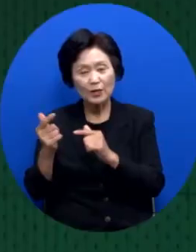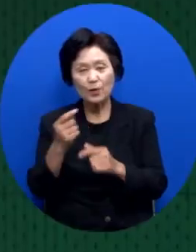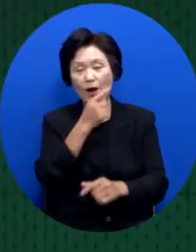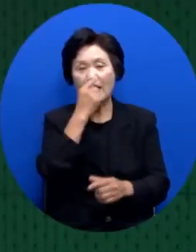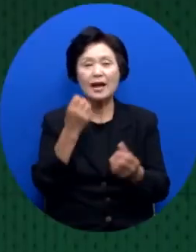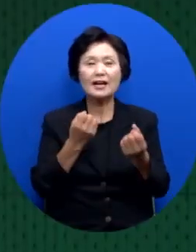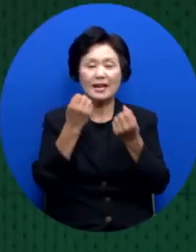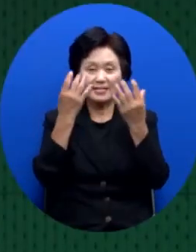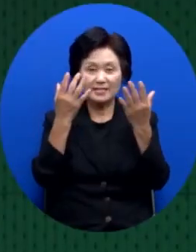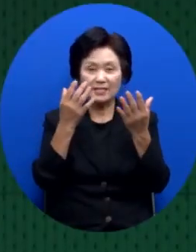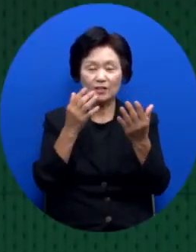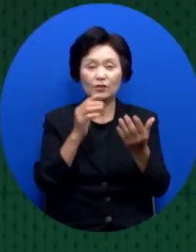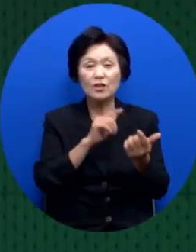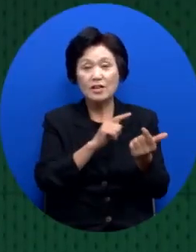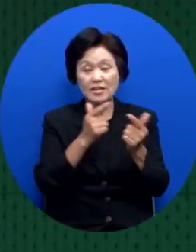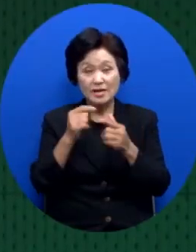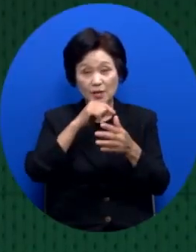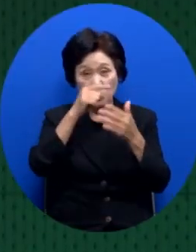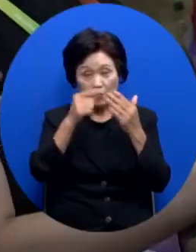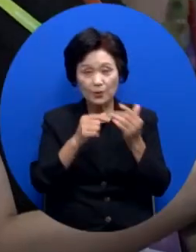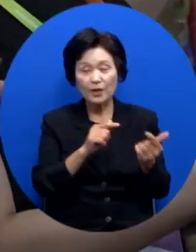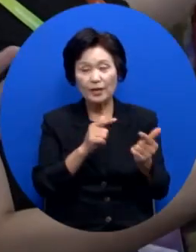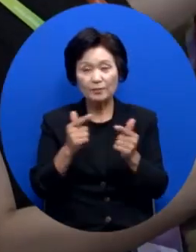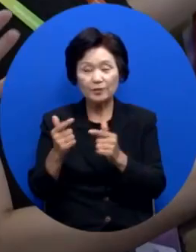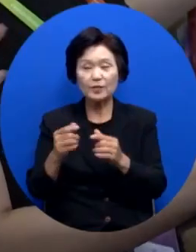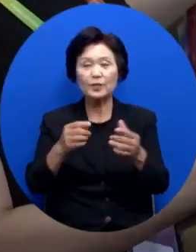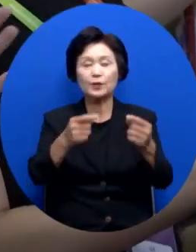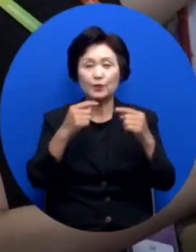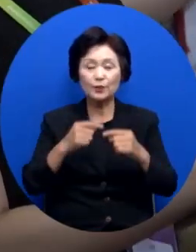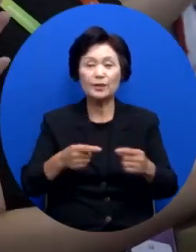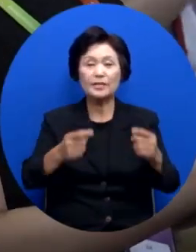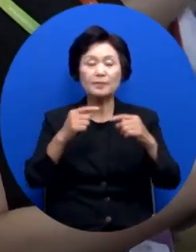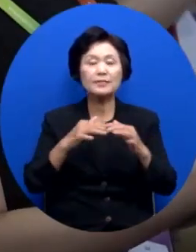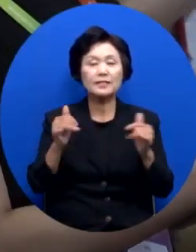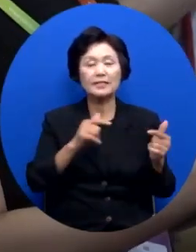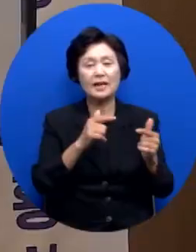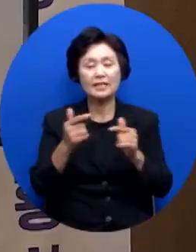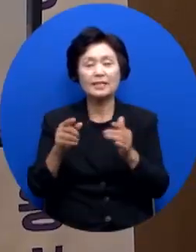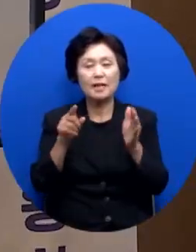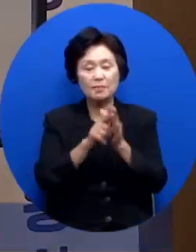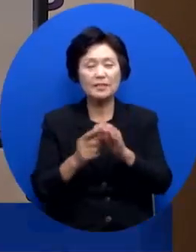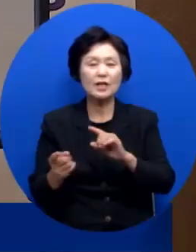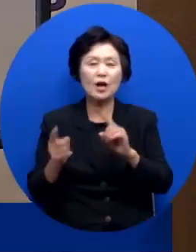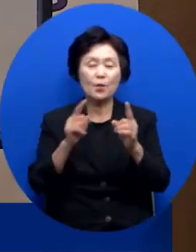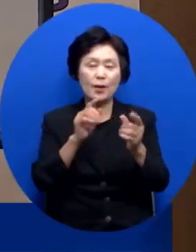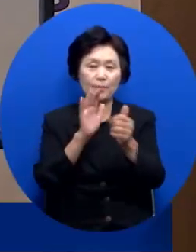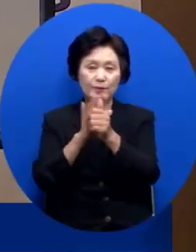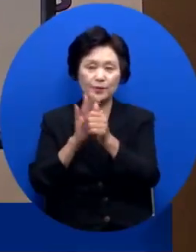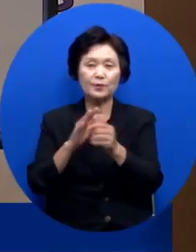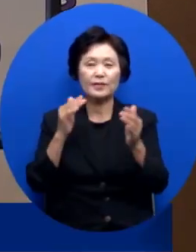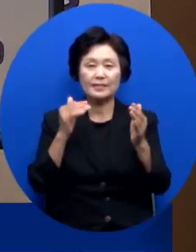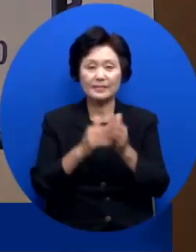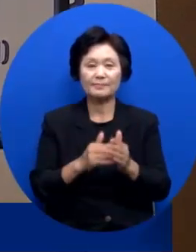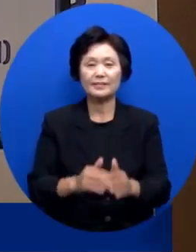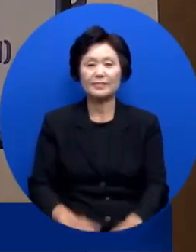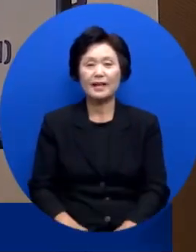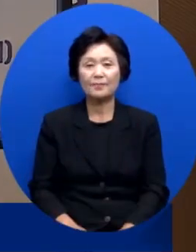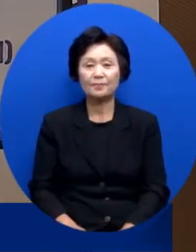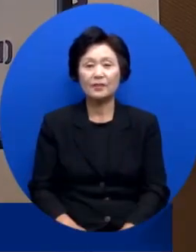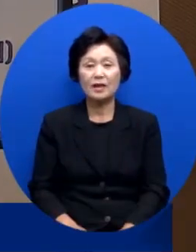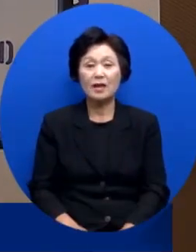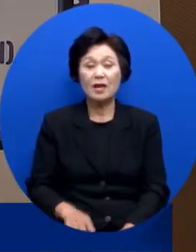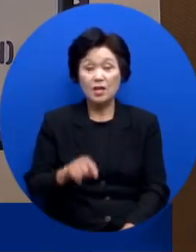강의 등을 통해 참석자들의 신앙 회복을 도모했습니다. 코스타 월드 이제 처음 와봤는데 이제